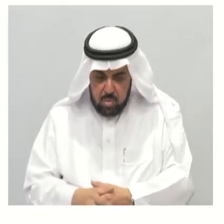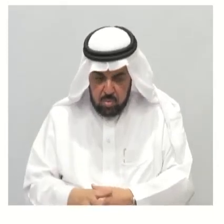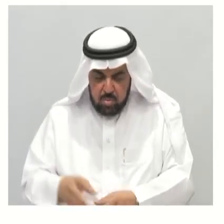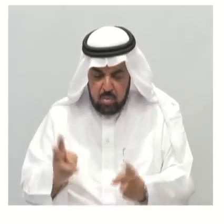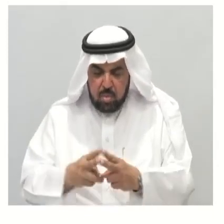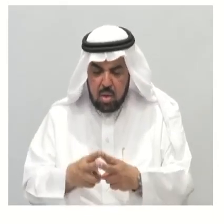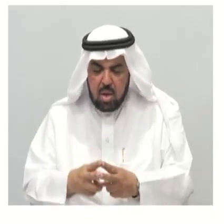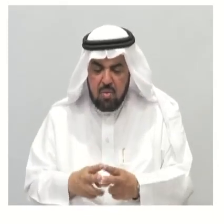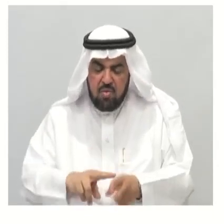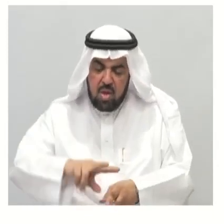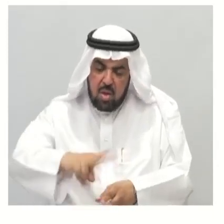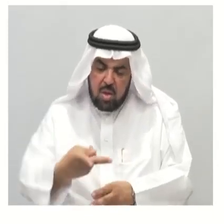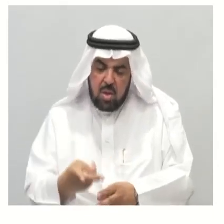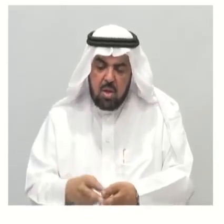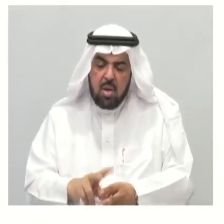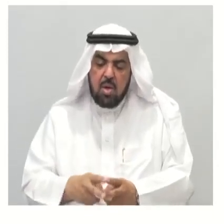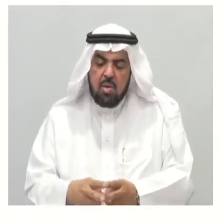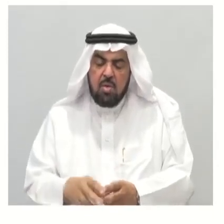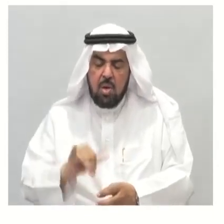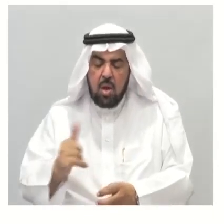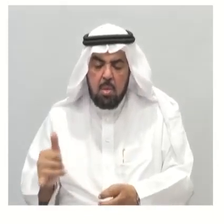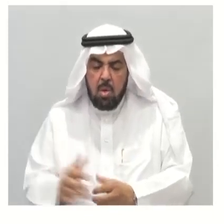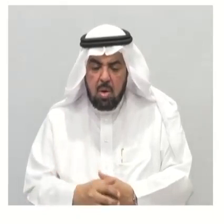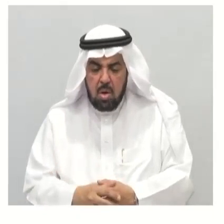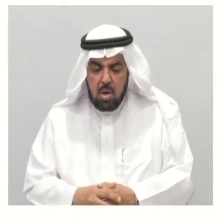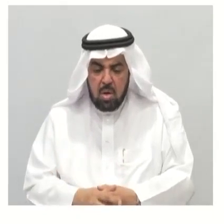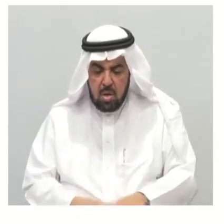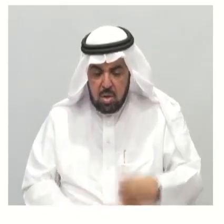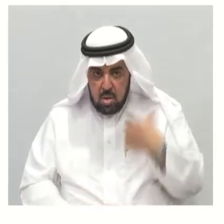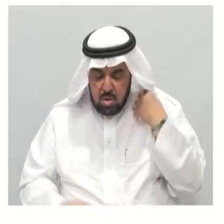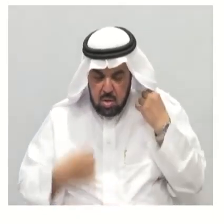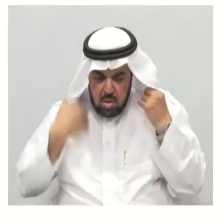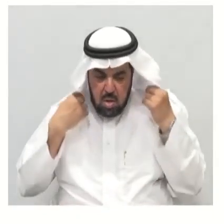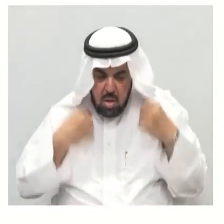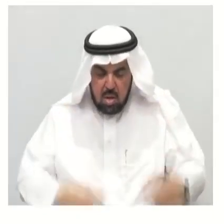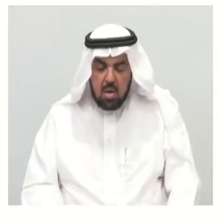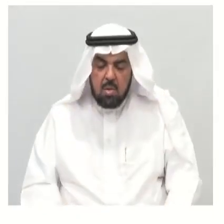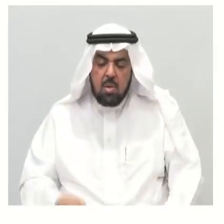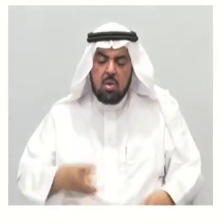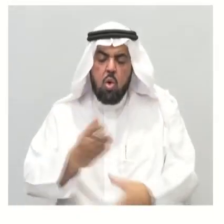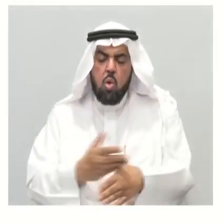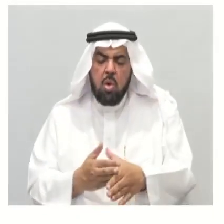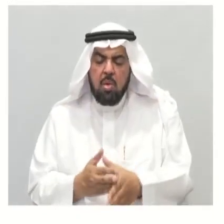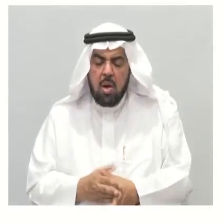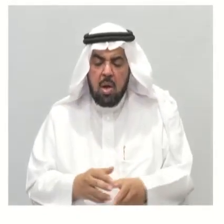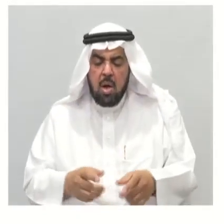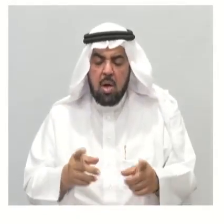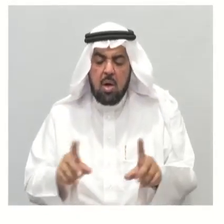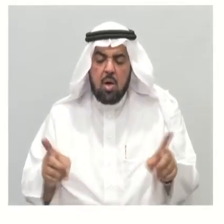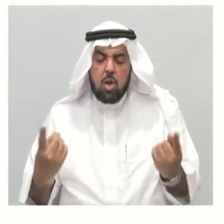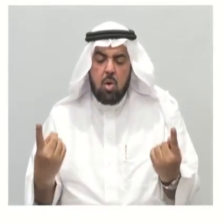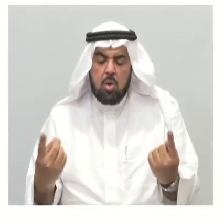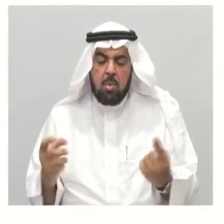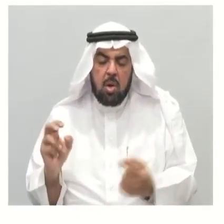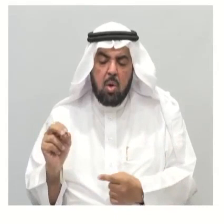الكهرباء في إحداث تغير في بعض المواد واستمع. جهاز الفصل الكهربي يتكون ببساطة من قطبين